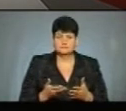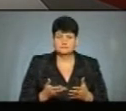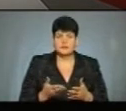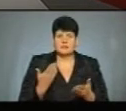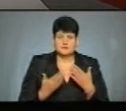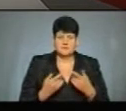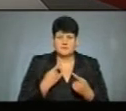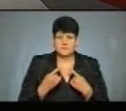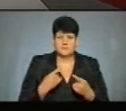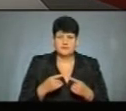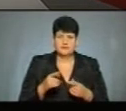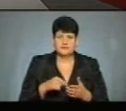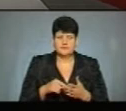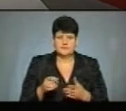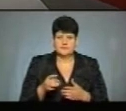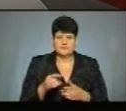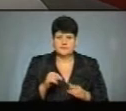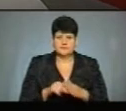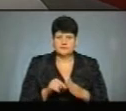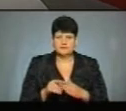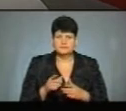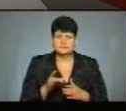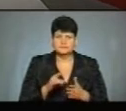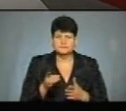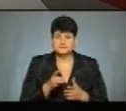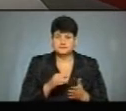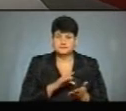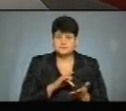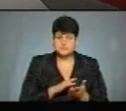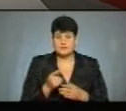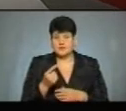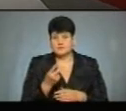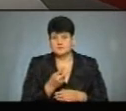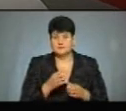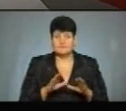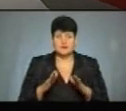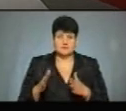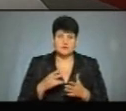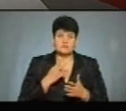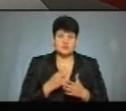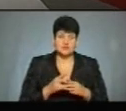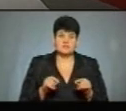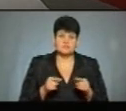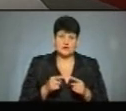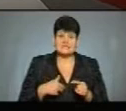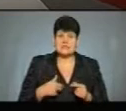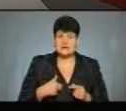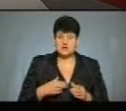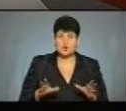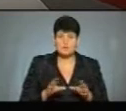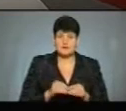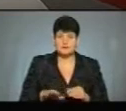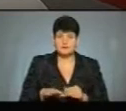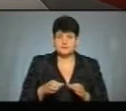про міста районного значення, які зараз є районними центрами, то що перший, що другий варіант передбачає створення там Заліщицької об'єднаної